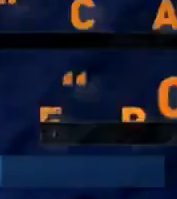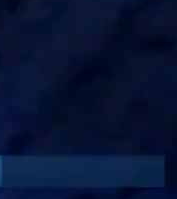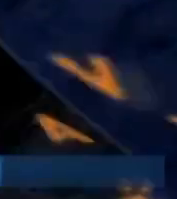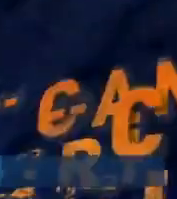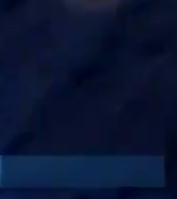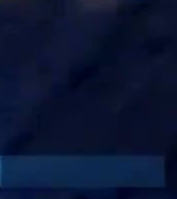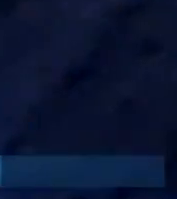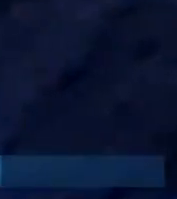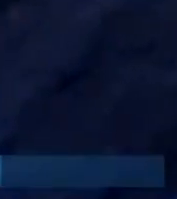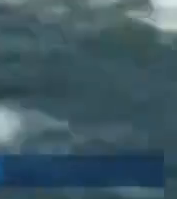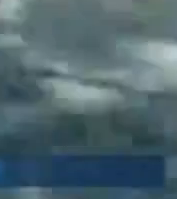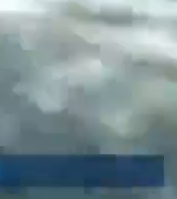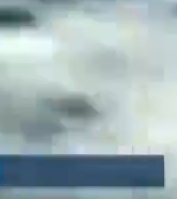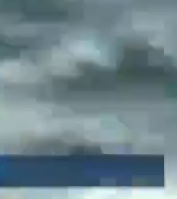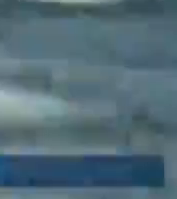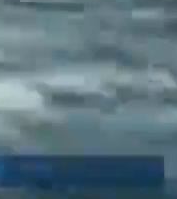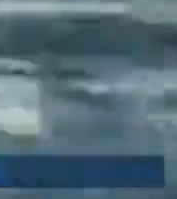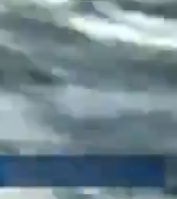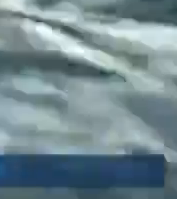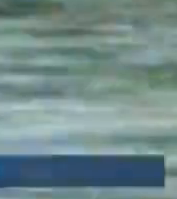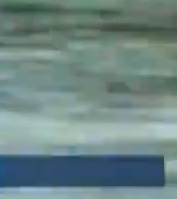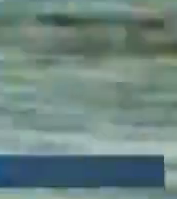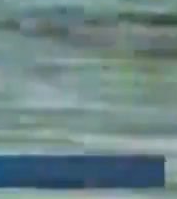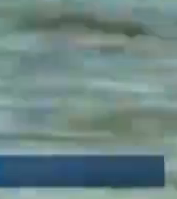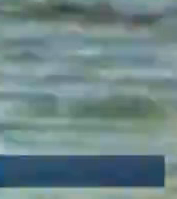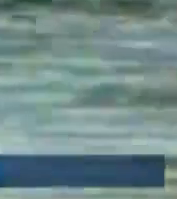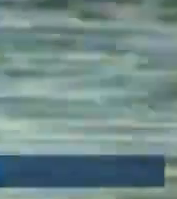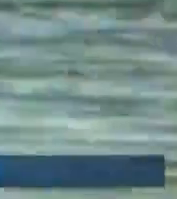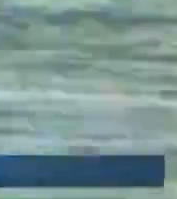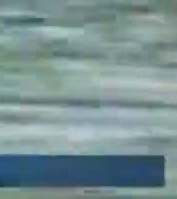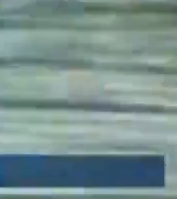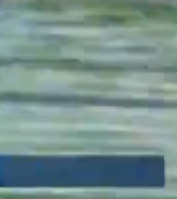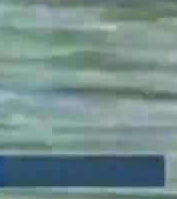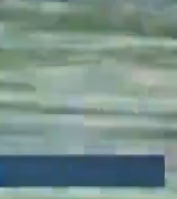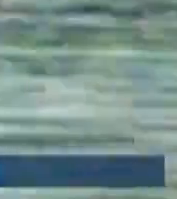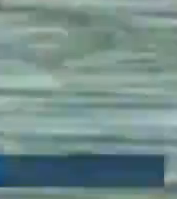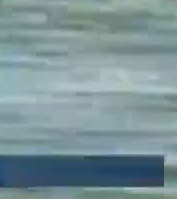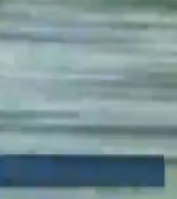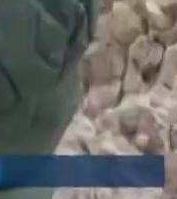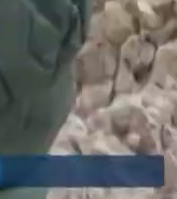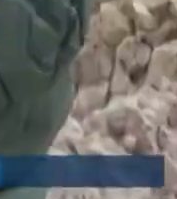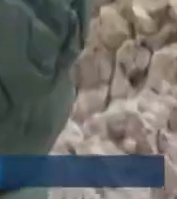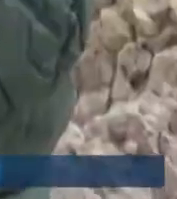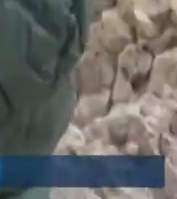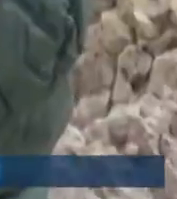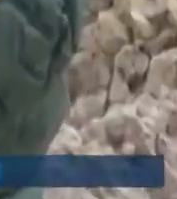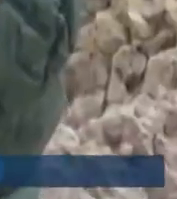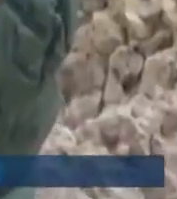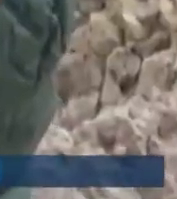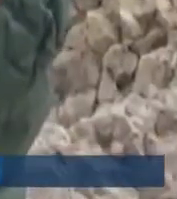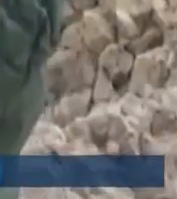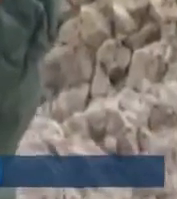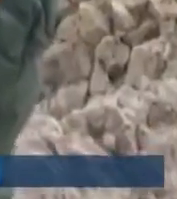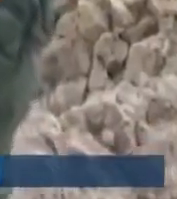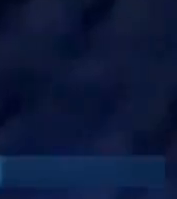Ve efsane geri döndü. Van Gölü canavarını gördüm dedi. Hatta bir de görüntü paylaştı. Türkiye'nin konuştuğu